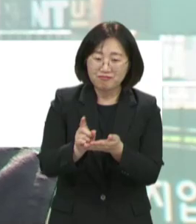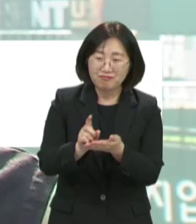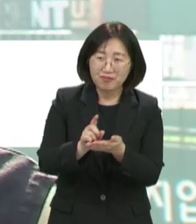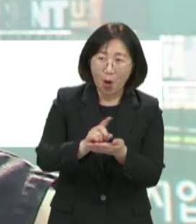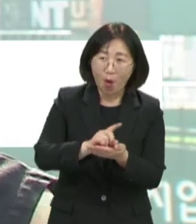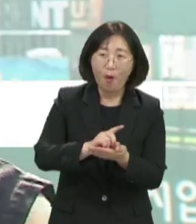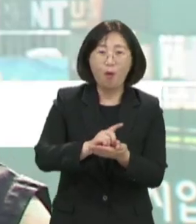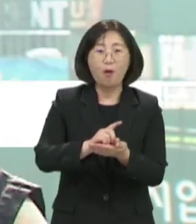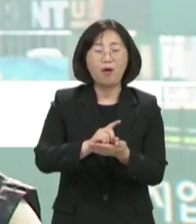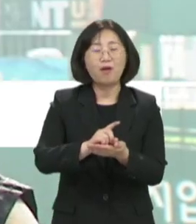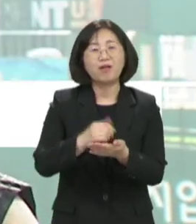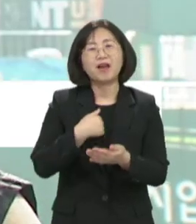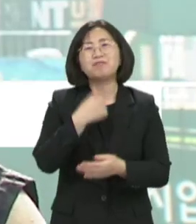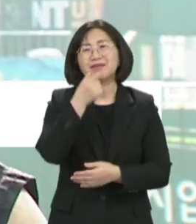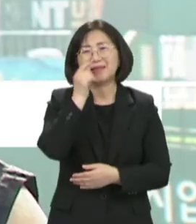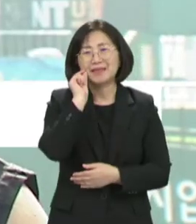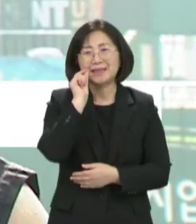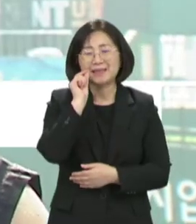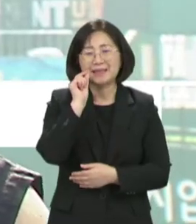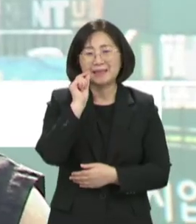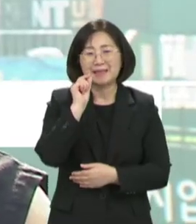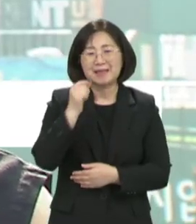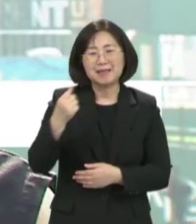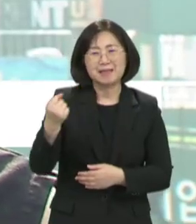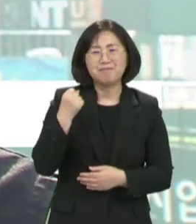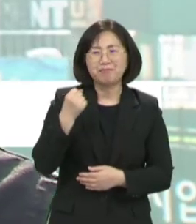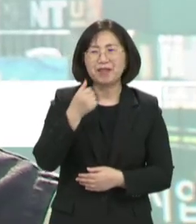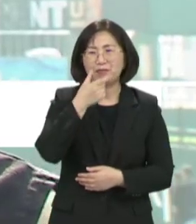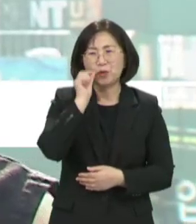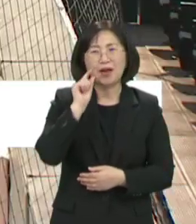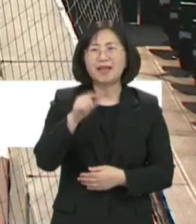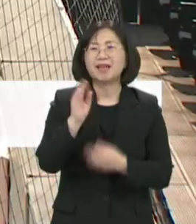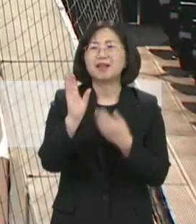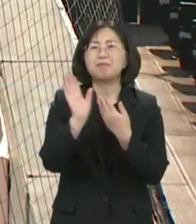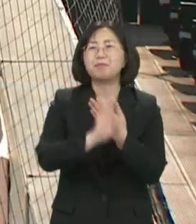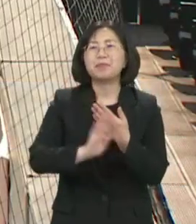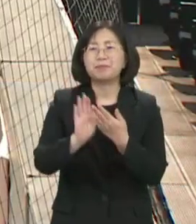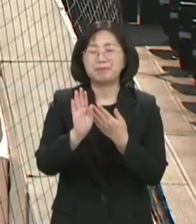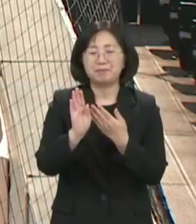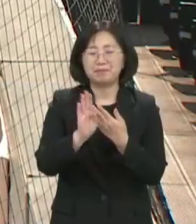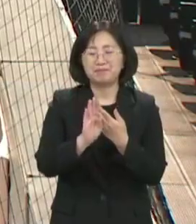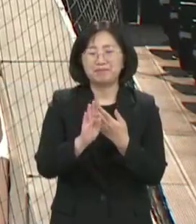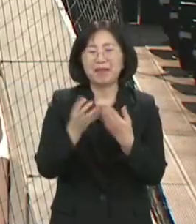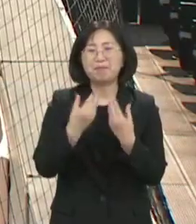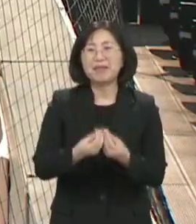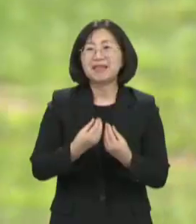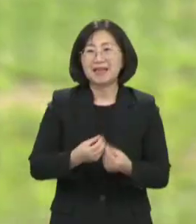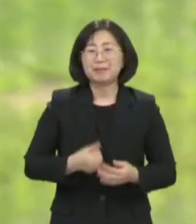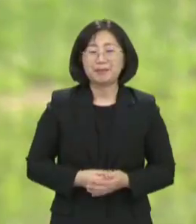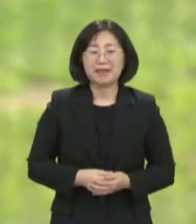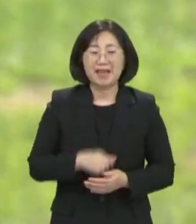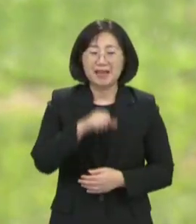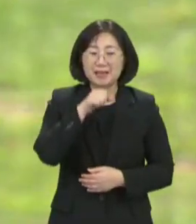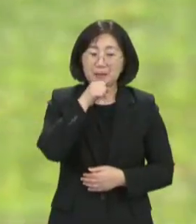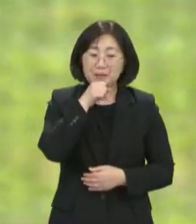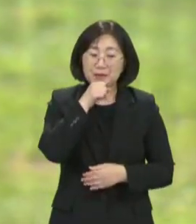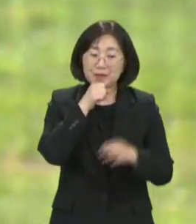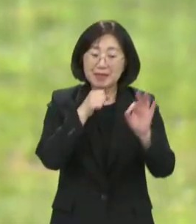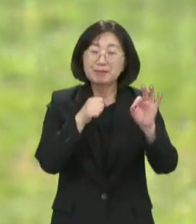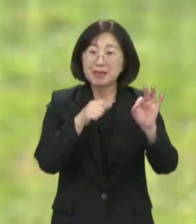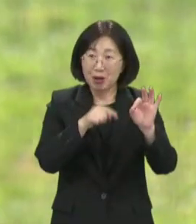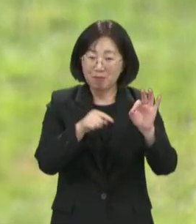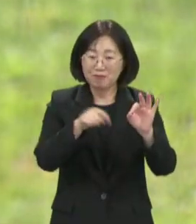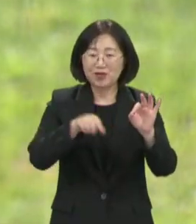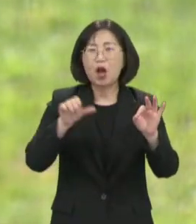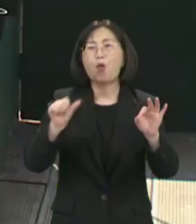하나였고 뭐 체력적인 그런 부분은 사실 핑계라고 생각을 합니다. 올해를 10점 만점에 5점이라 스스로